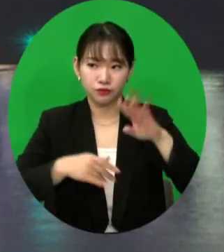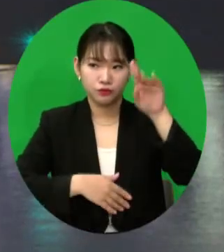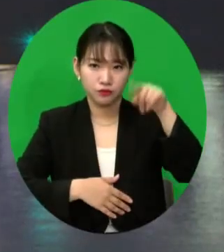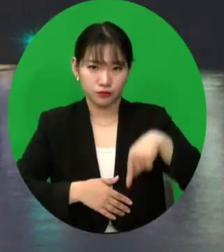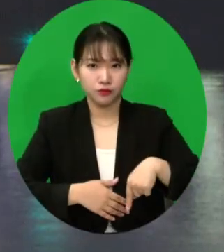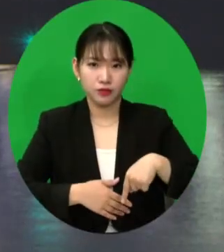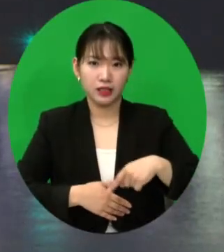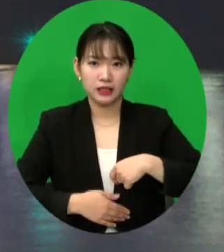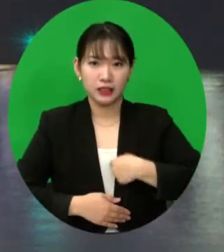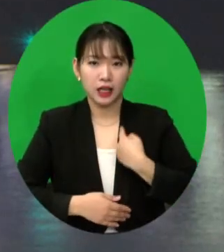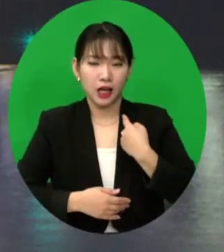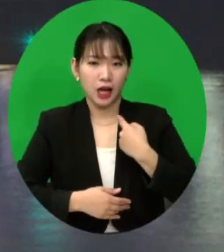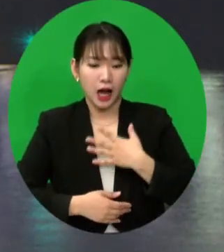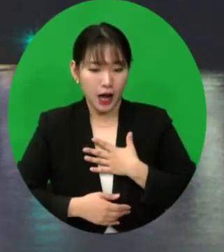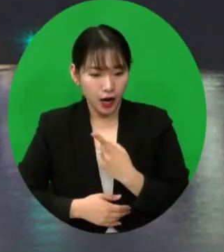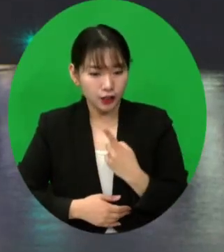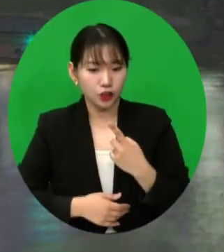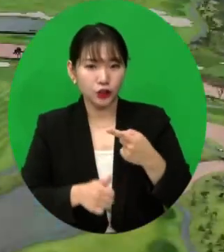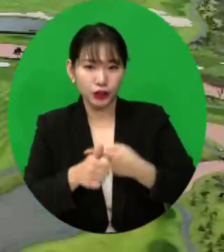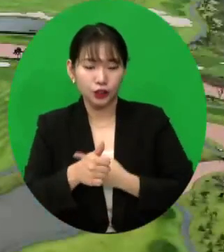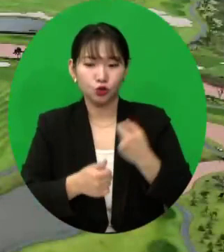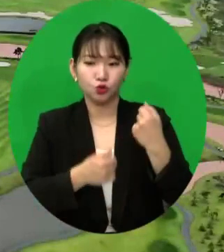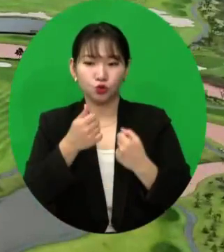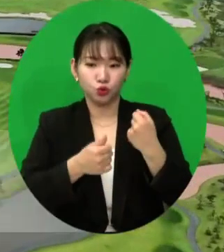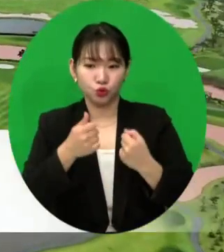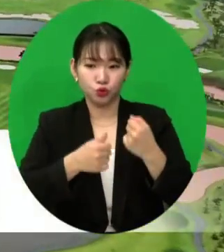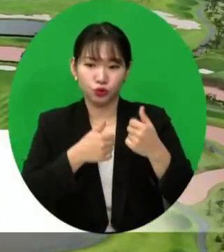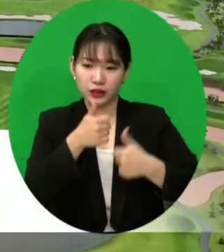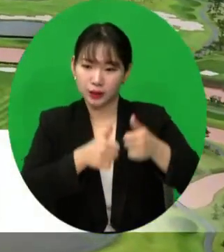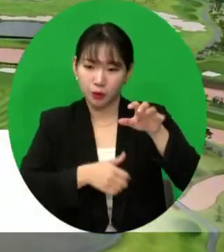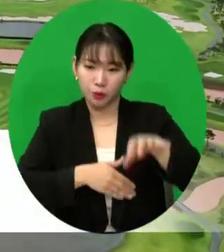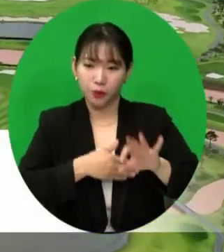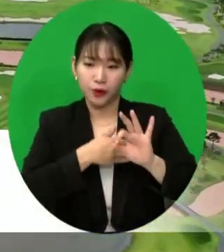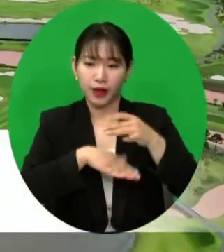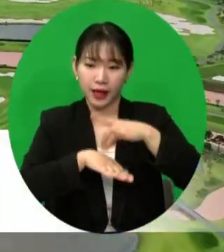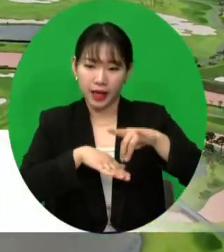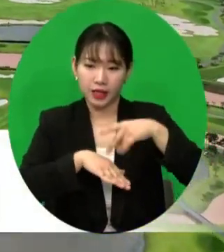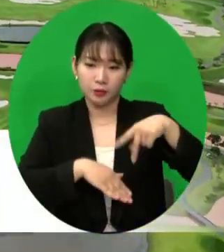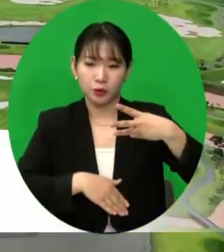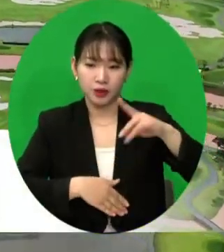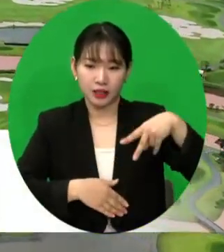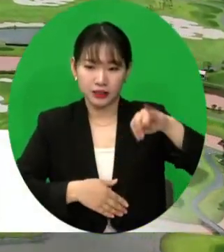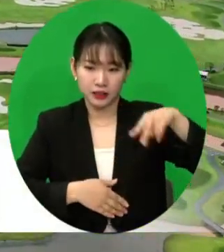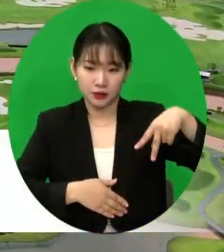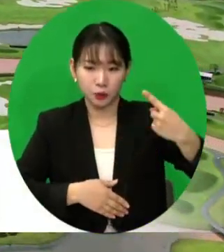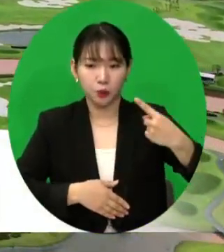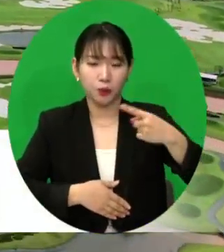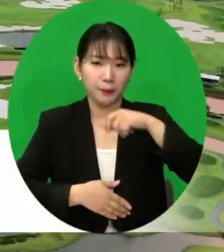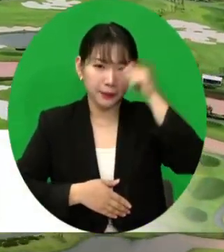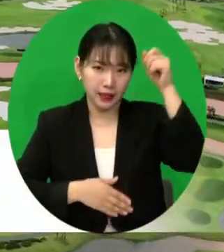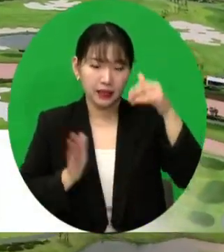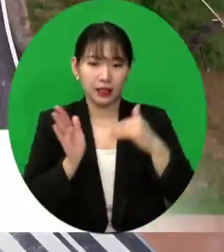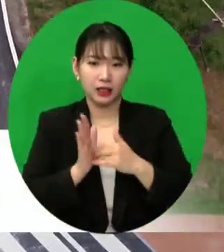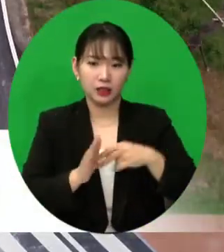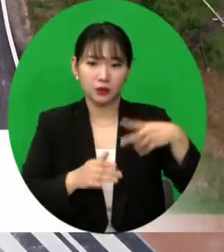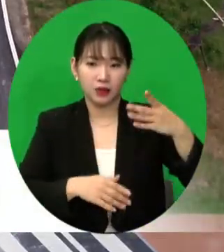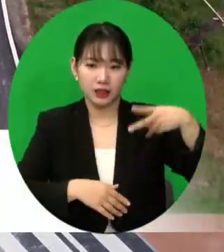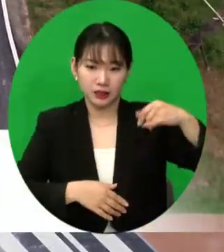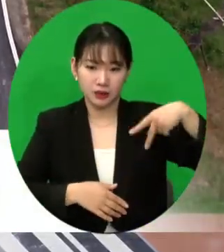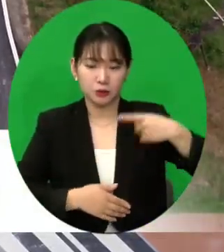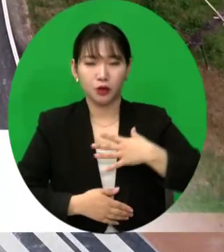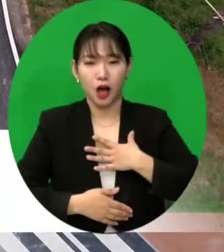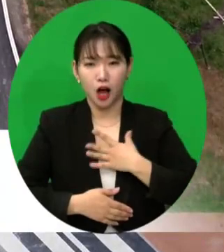국토교통부의 자율주행차 시범 운행지구로 해남 솔라시도가 신규 지정됐습니다. 솔라시도